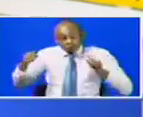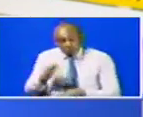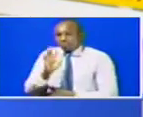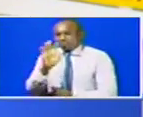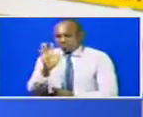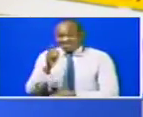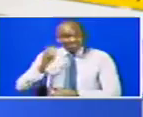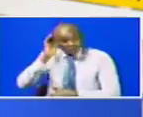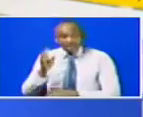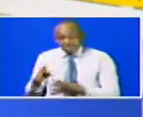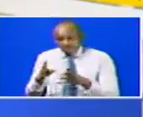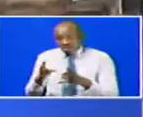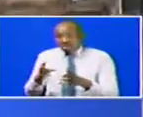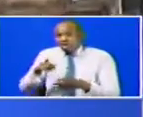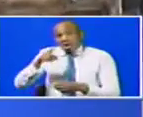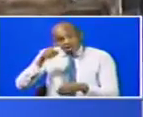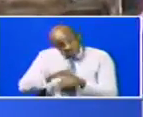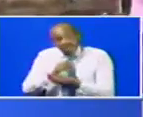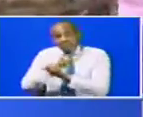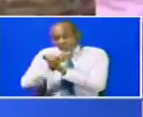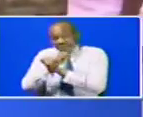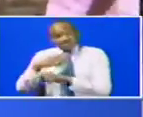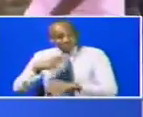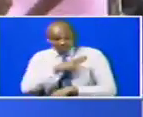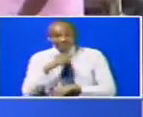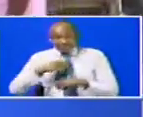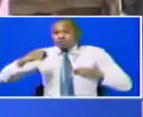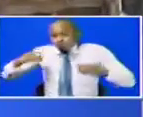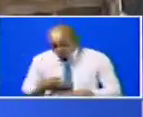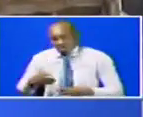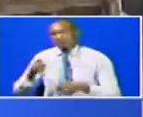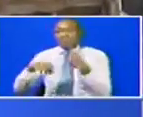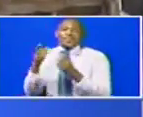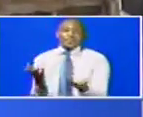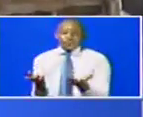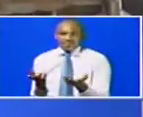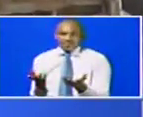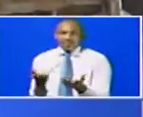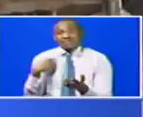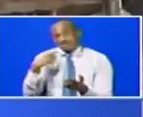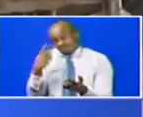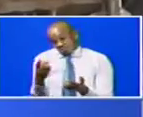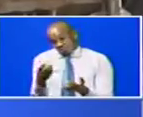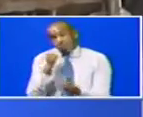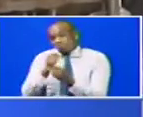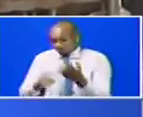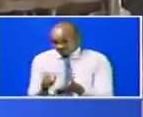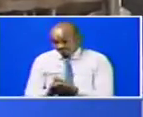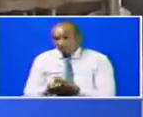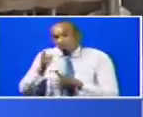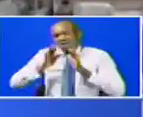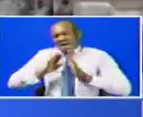Because usalama wako na wale wengine ambao wako ndani ya gari yako unakutegemea wewe. Kwa hivyo ukipanic, at the end of the day hakuna kitu utafanya. Kwa hivyo